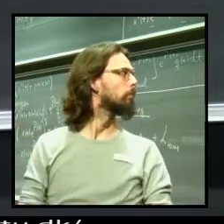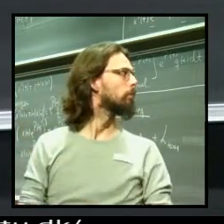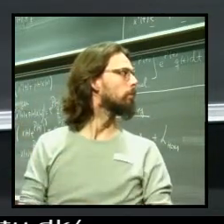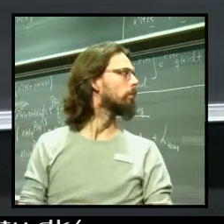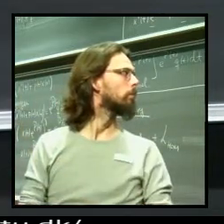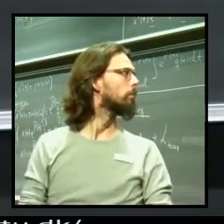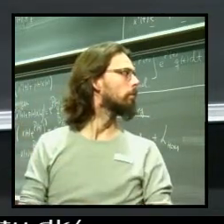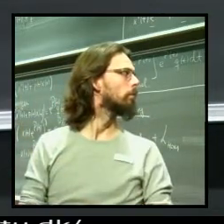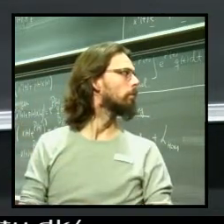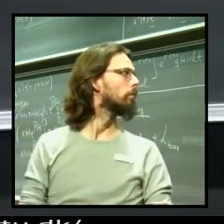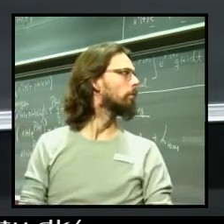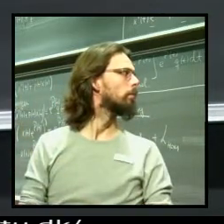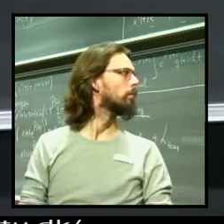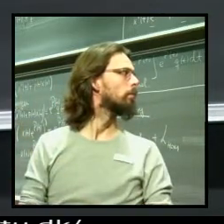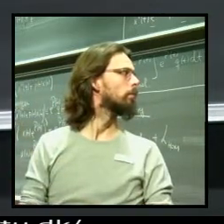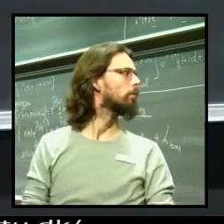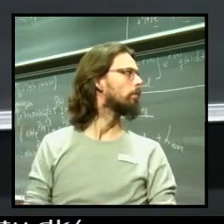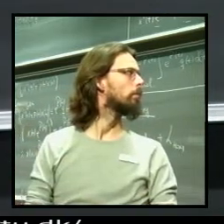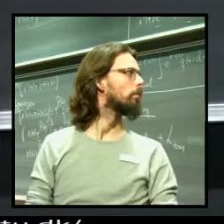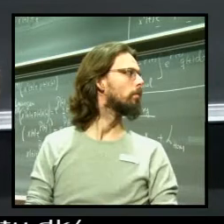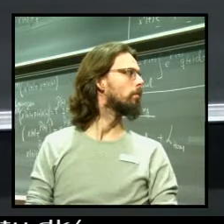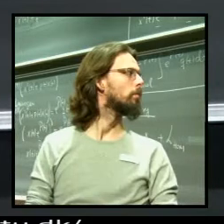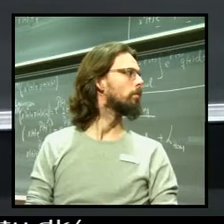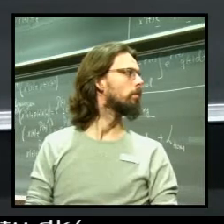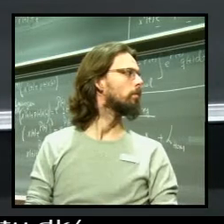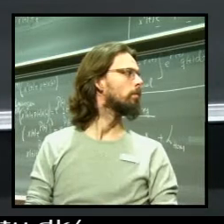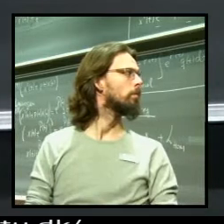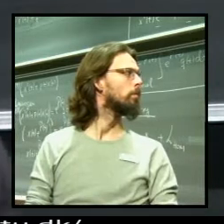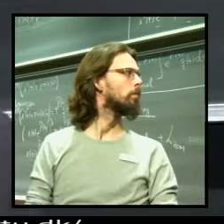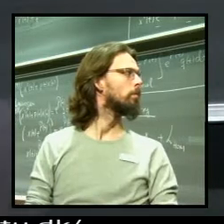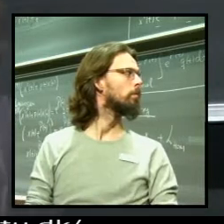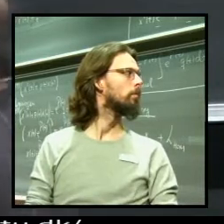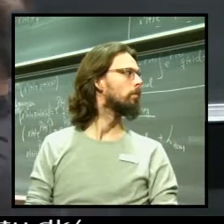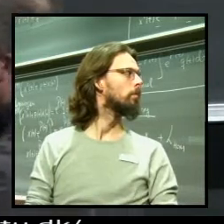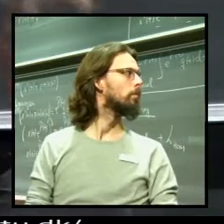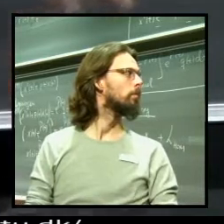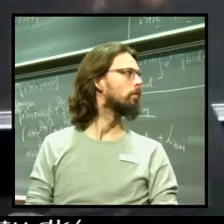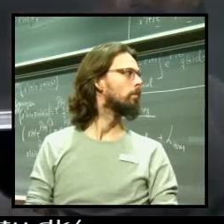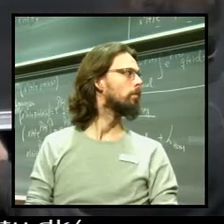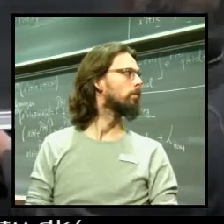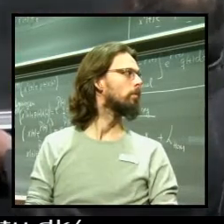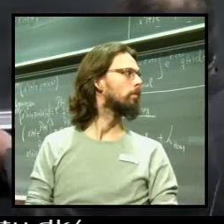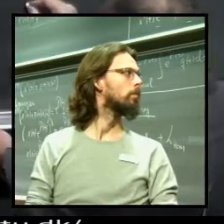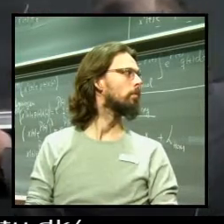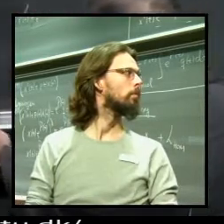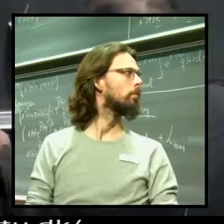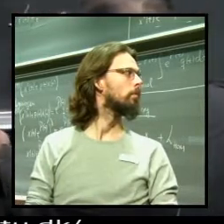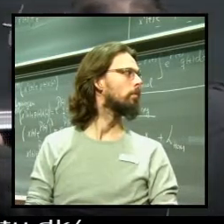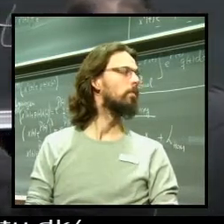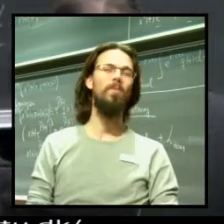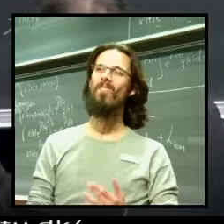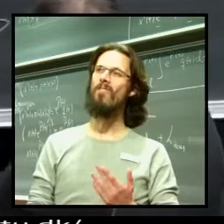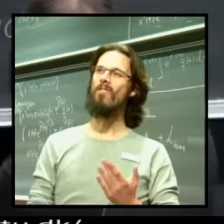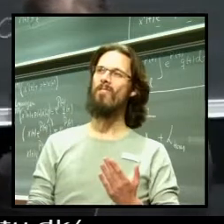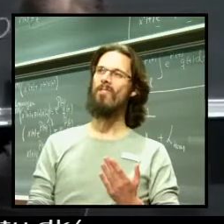Og så plus c gange t. Og hvad gælder? T